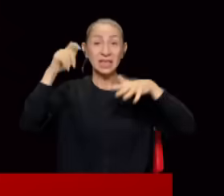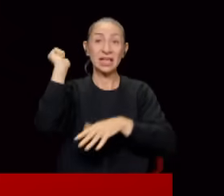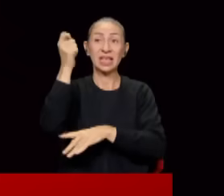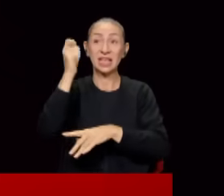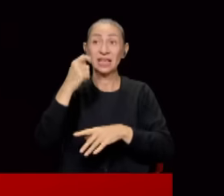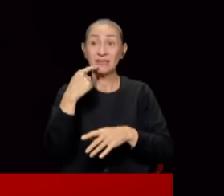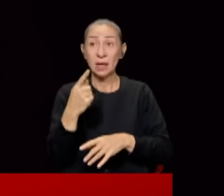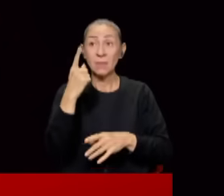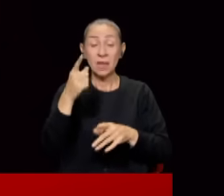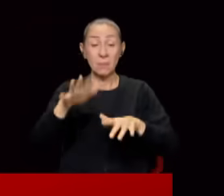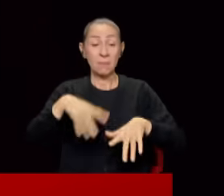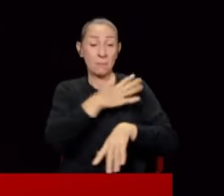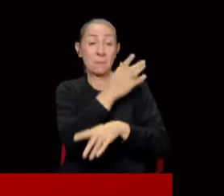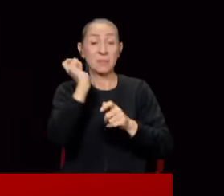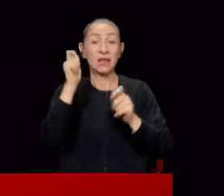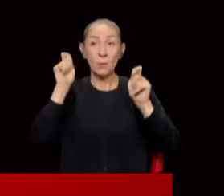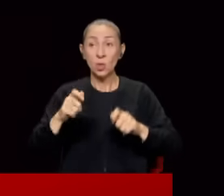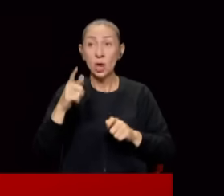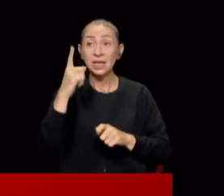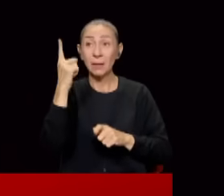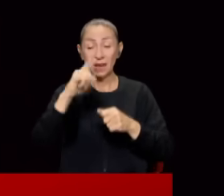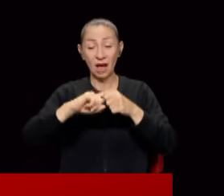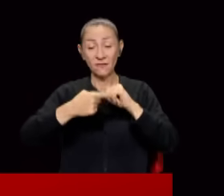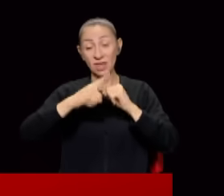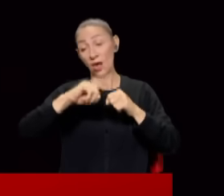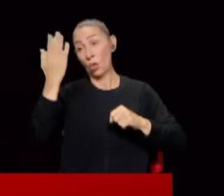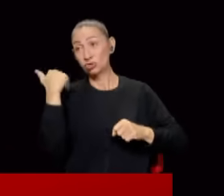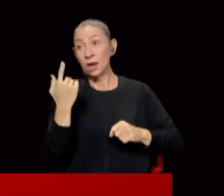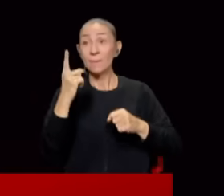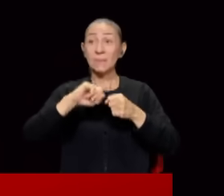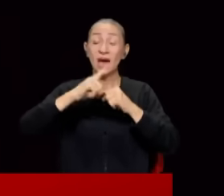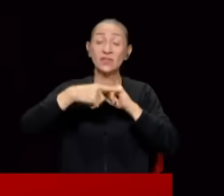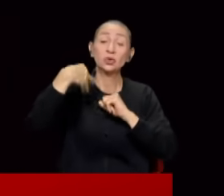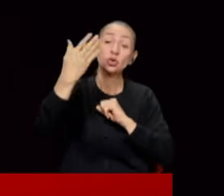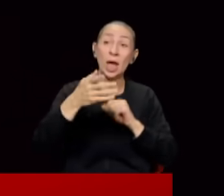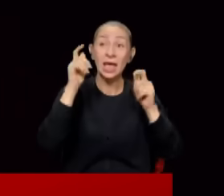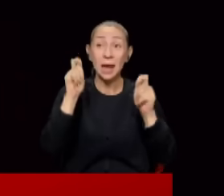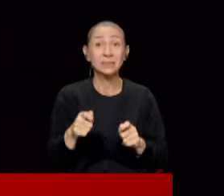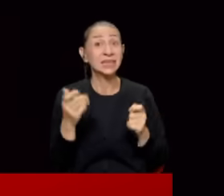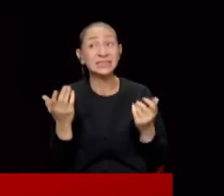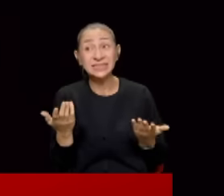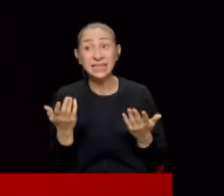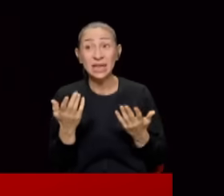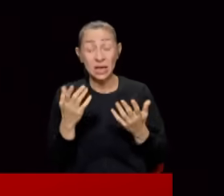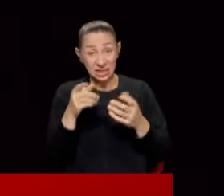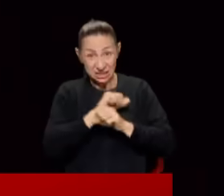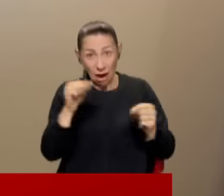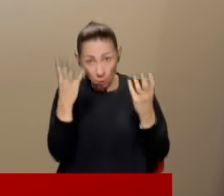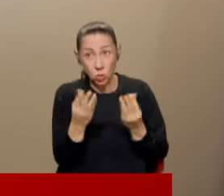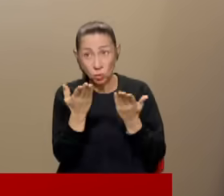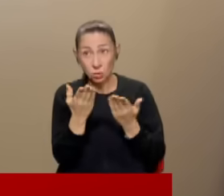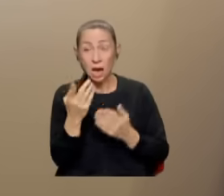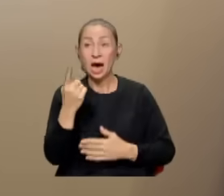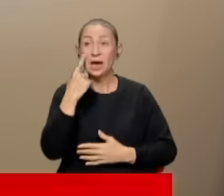altında bir miting yapılıyor Ya bir hafta evvel Ya bir hafta sonra yapsanız incilerinizi dökülürdü